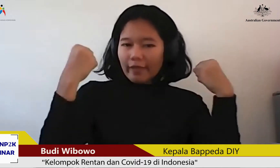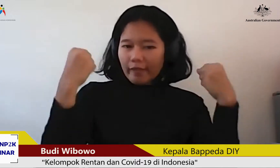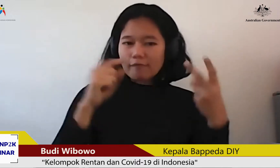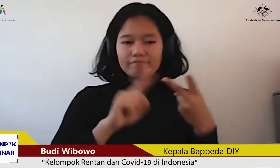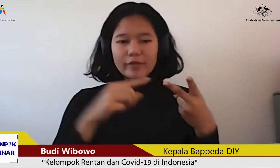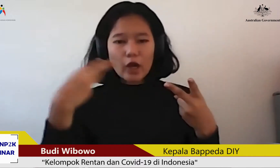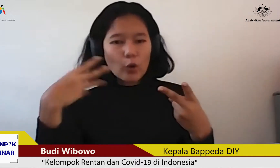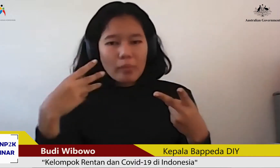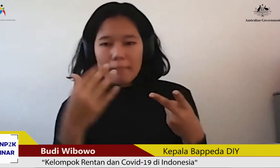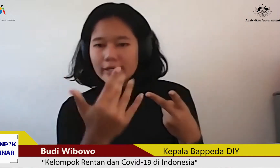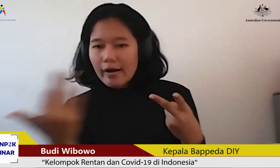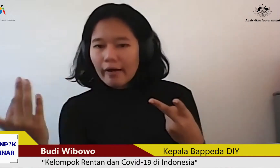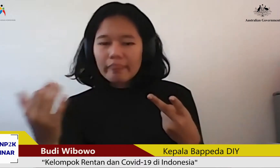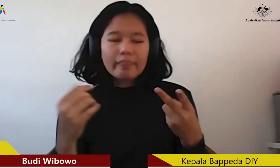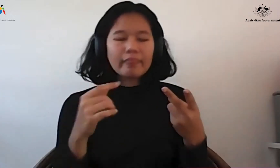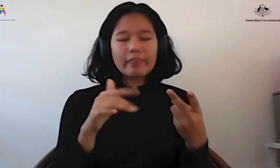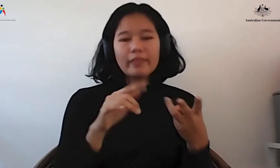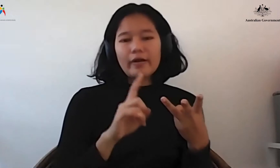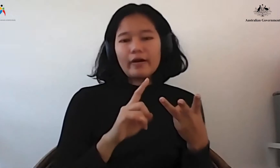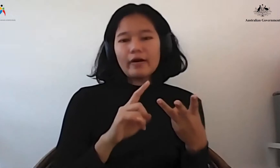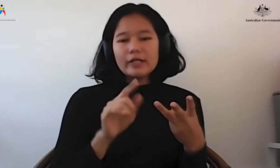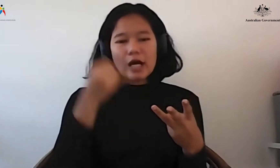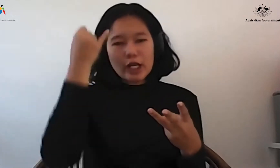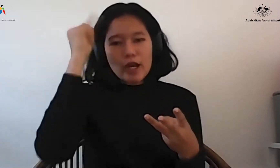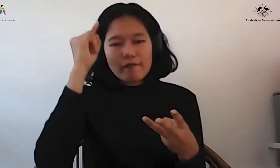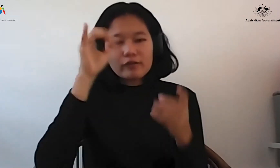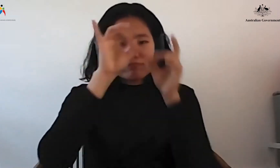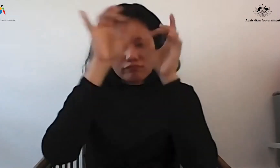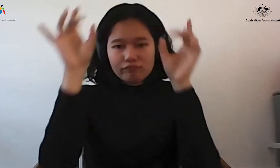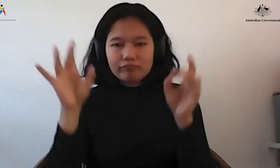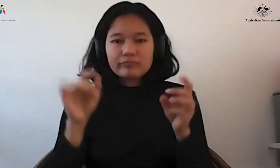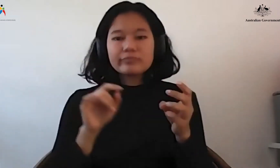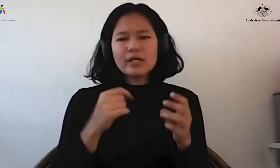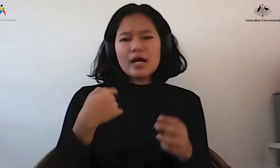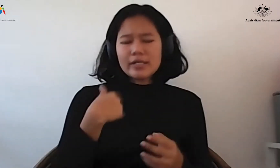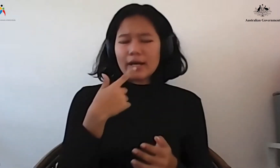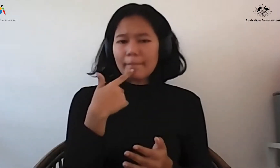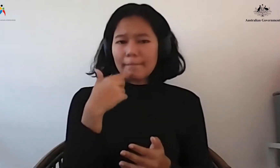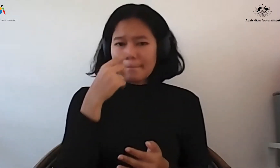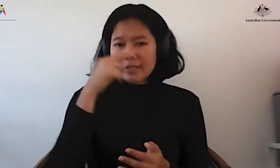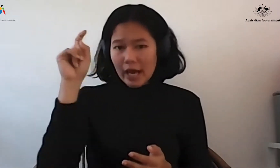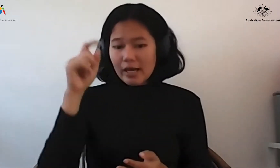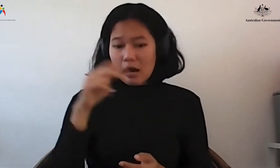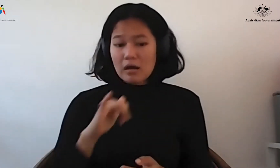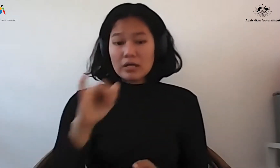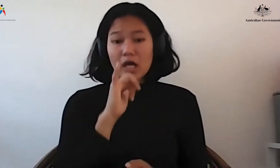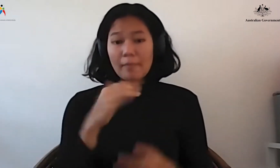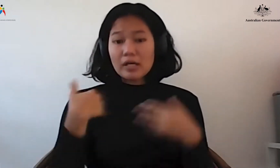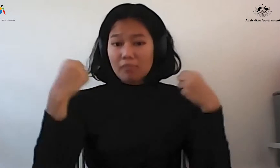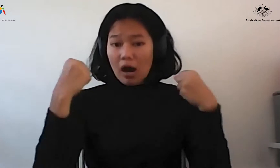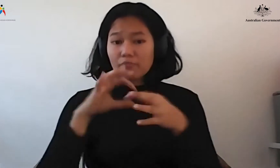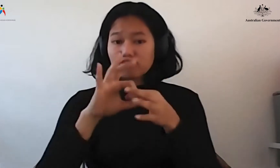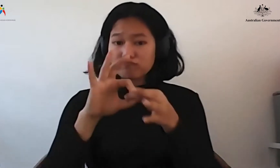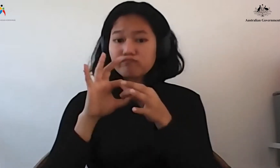ekonomi masyarakat dengan berbagai inovasi dan kreativitas. Saya meyakini semangat kita bersama, bekerja sama